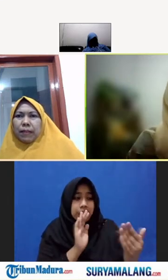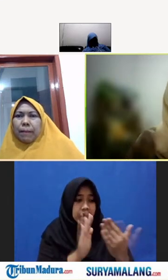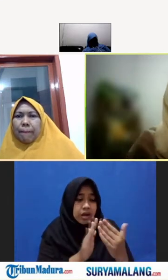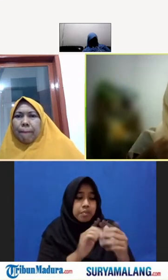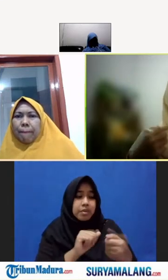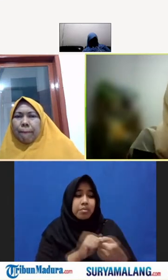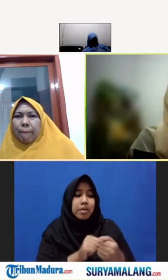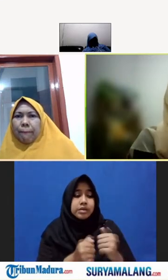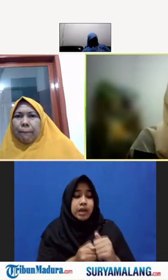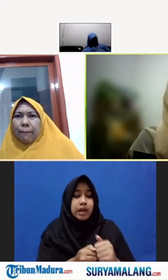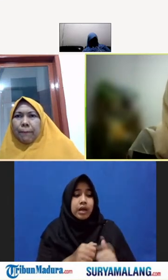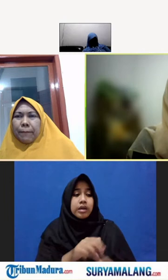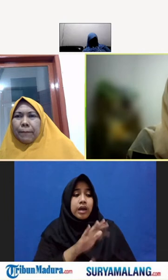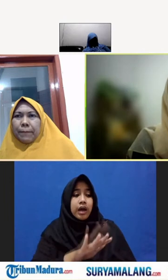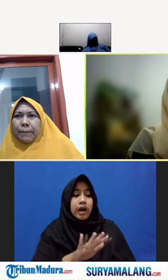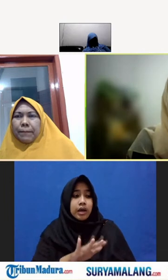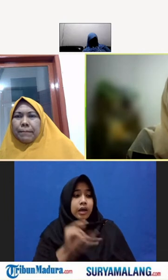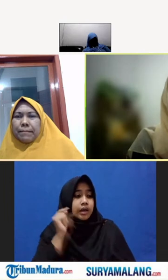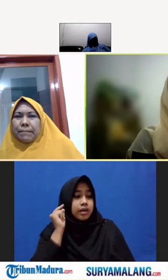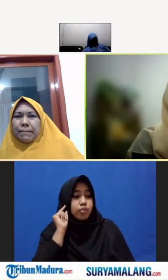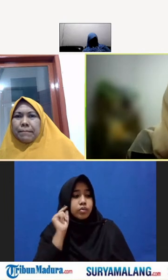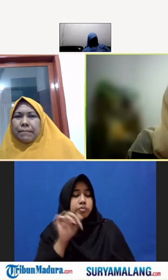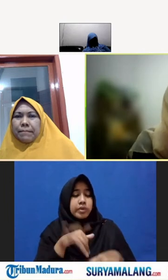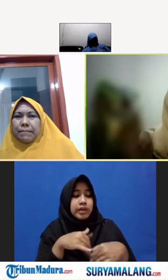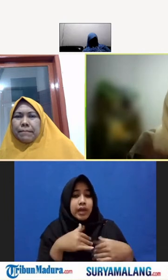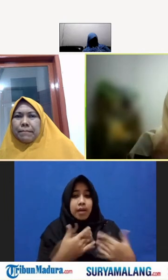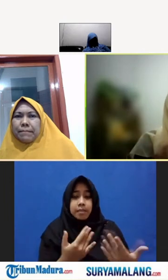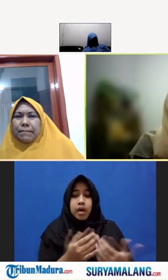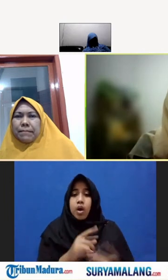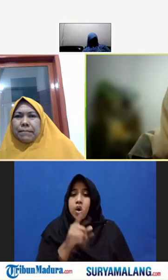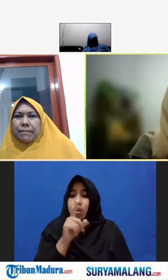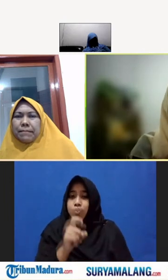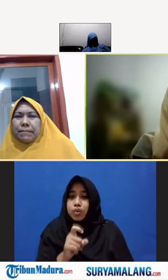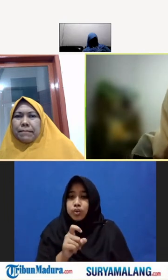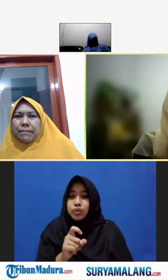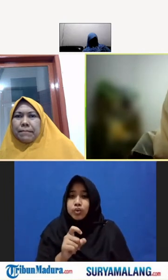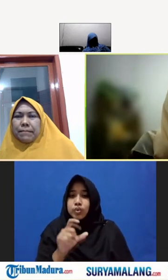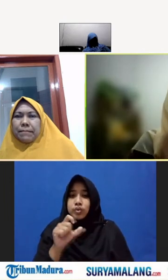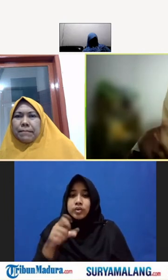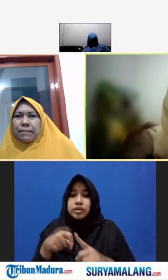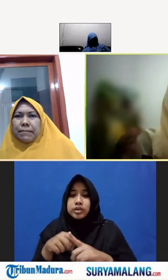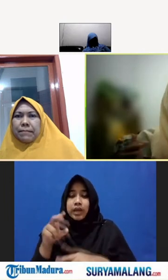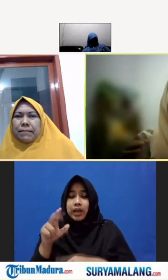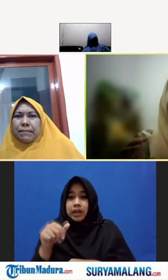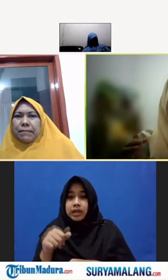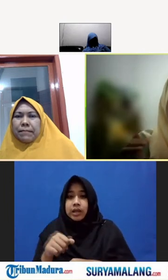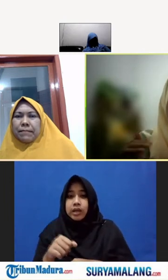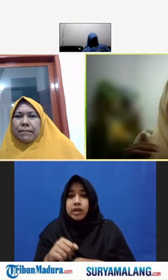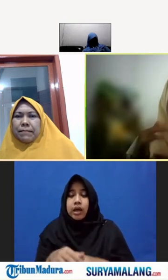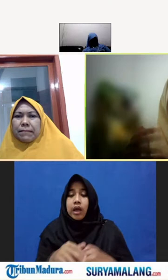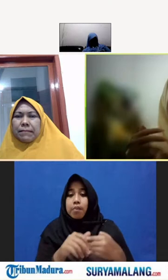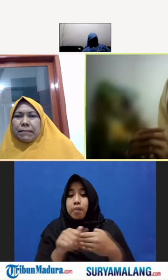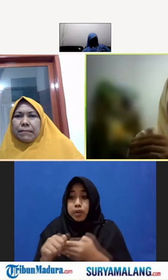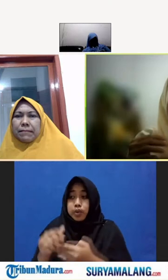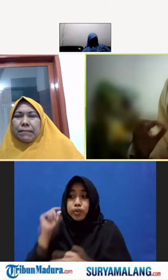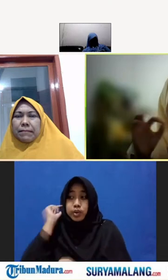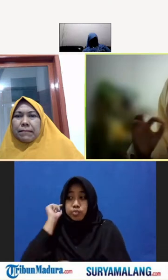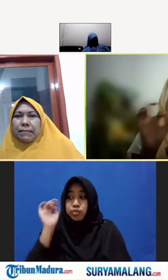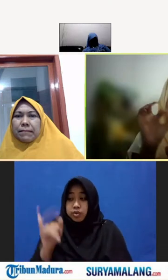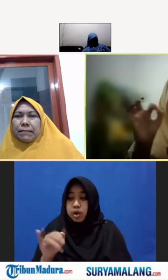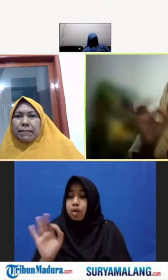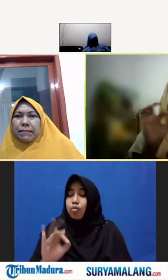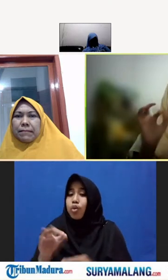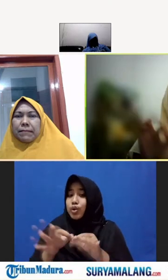Itu yang perlu ibu cek juga. Ini aku nggak bisa ngasih solusi ya, Bu. Aku cuma bisa pandu ibu, ibu apa yang harus di...